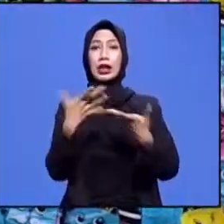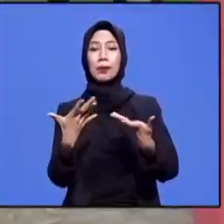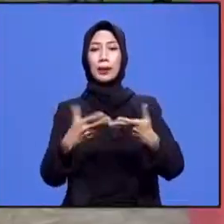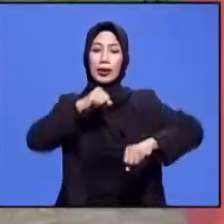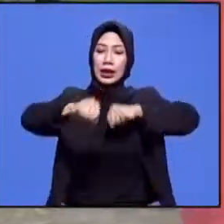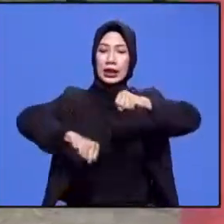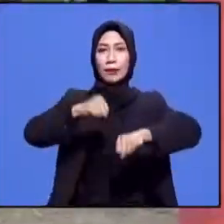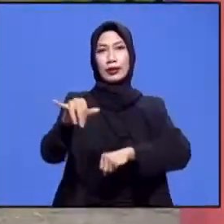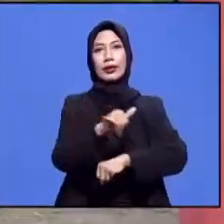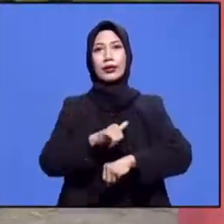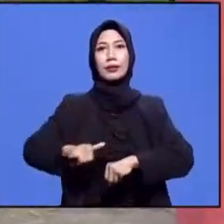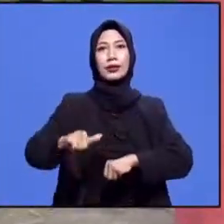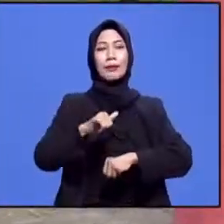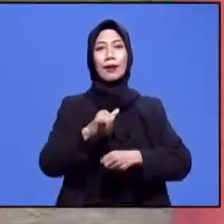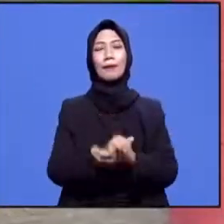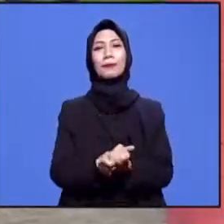bersama.